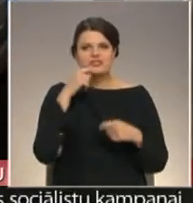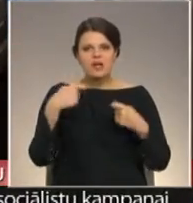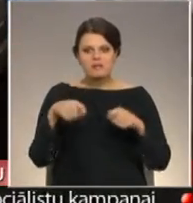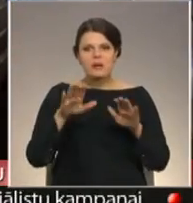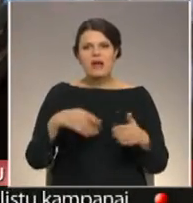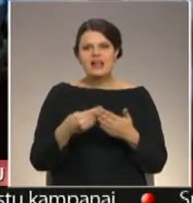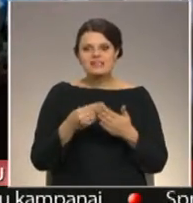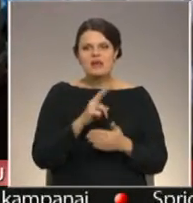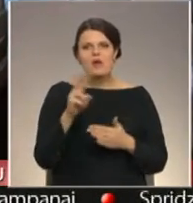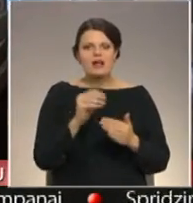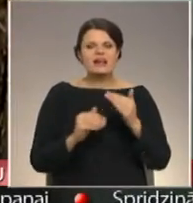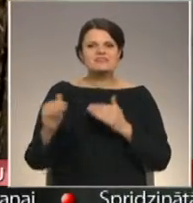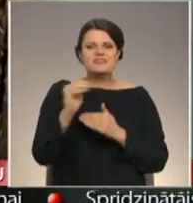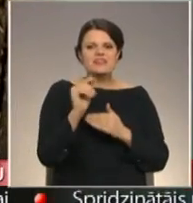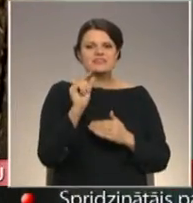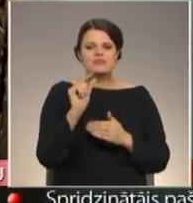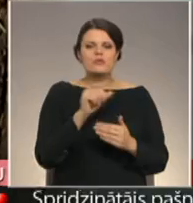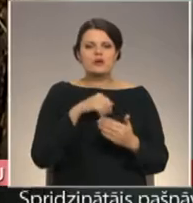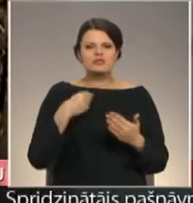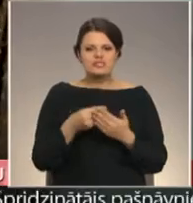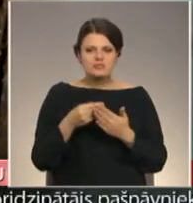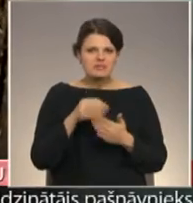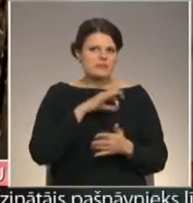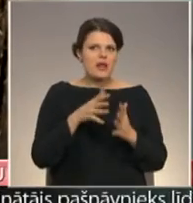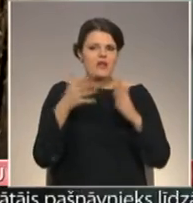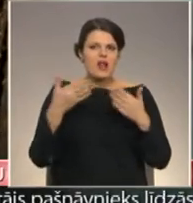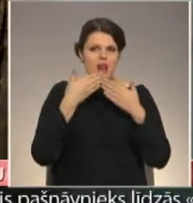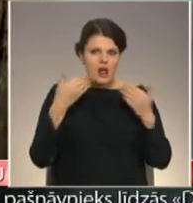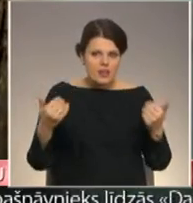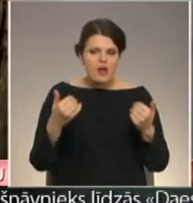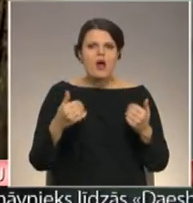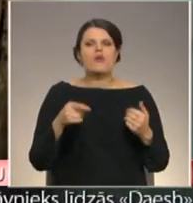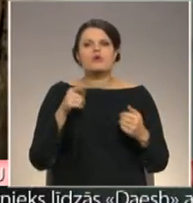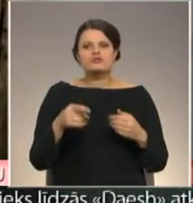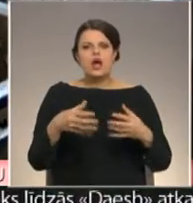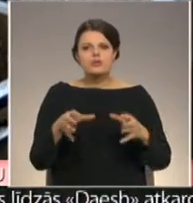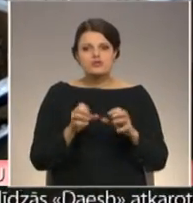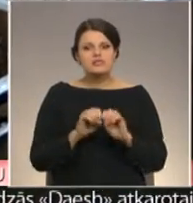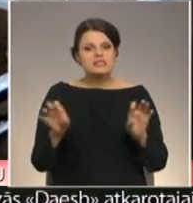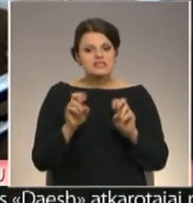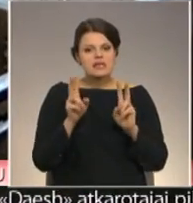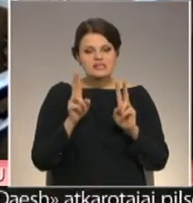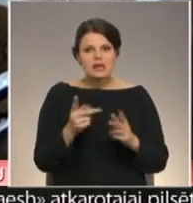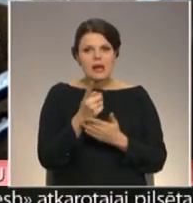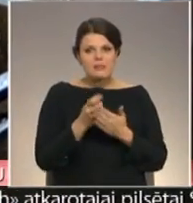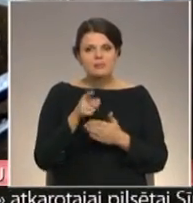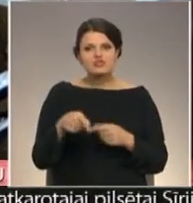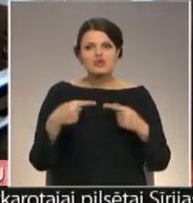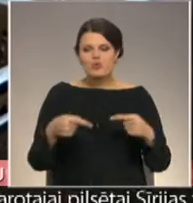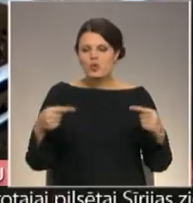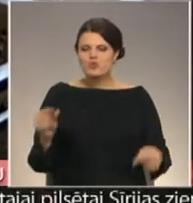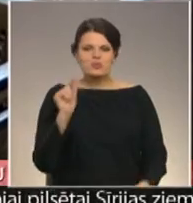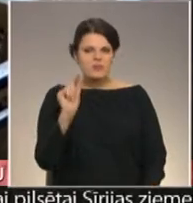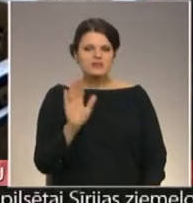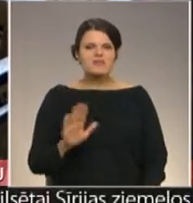cenu, kas ir nedaudz virs pašizmaksas, tādēļ arī lielu peļņu negūst. Latvijas slieku audzētāju asociācijā skaidro, ka pieprasījums pēc šī produkta ir mazs,